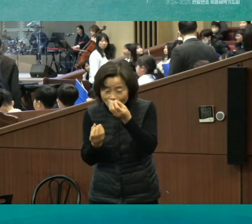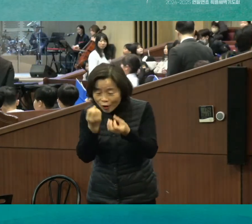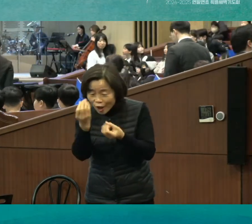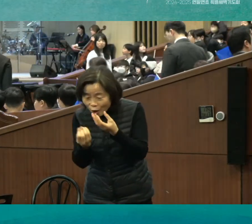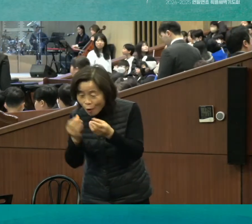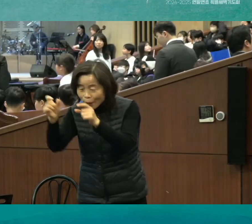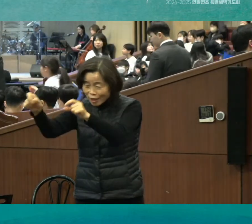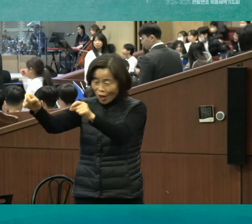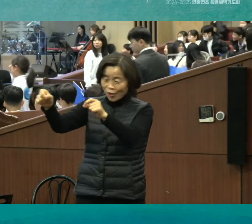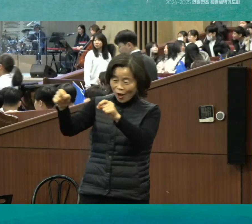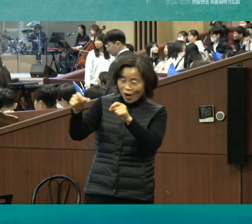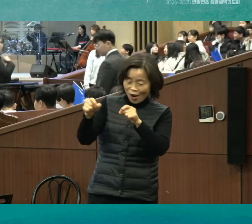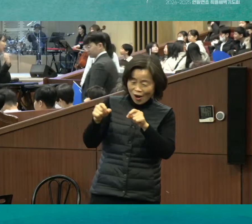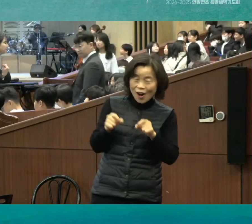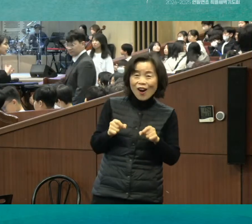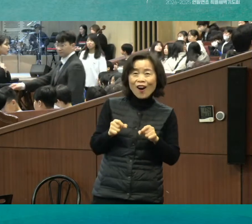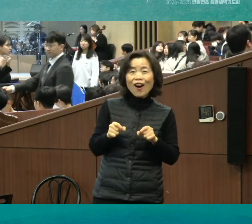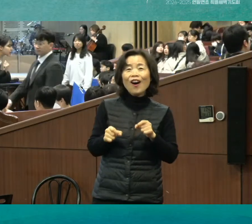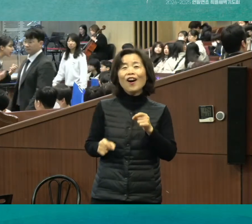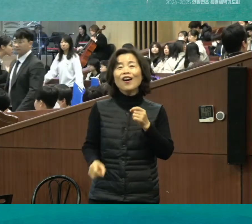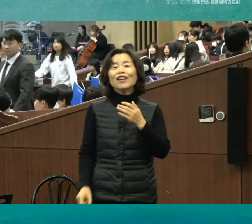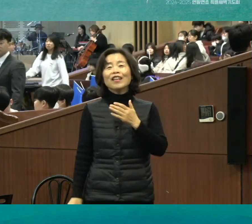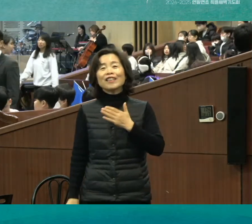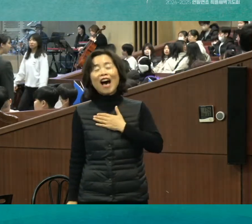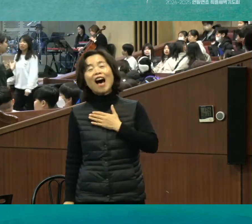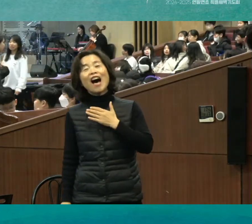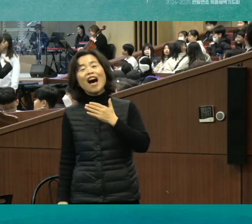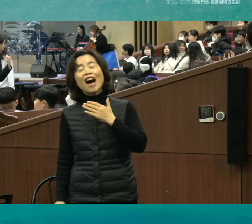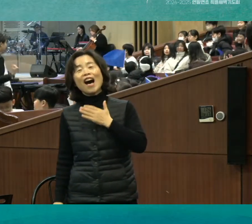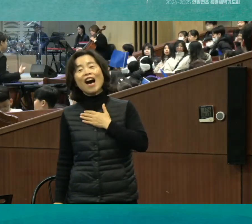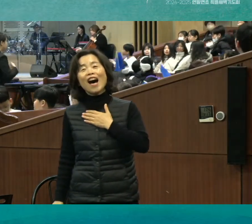베드로 고백처럼 난